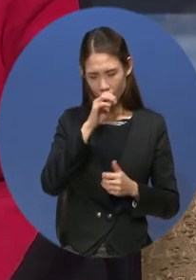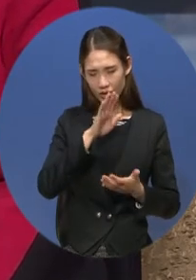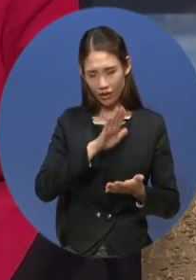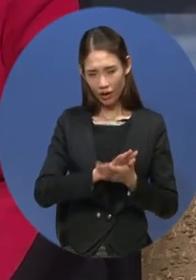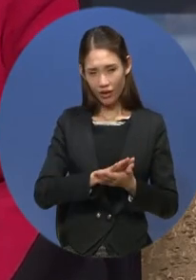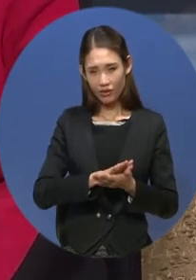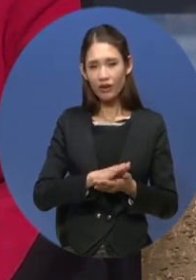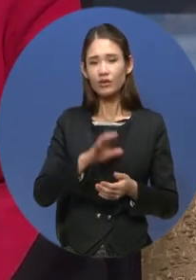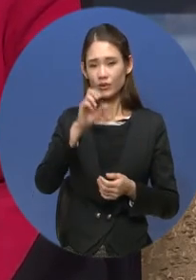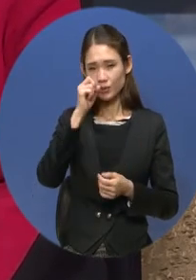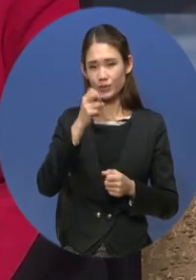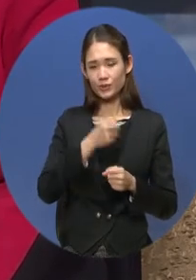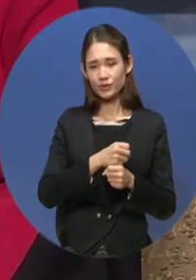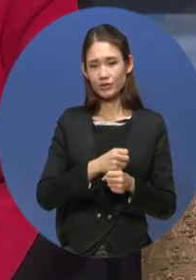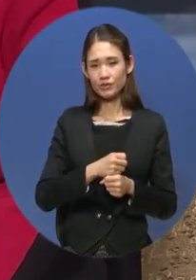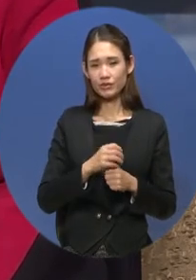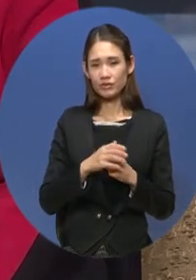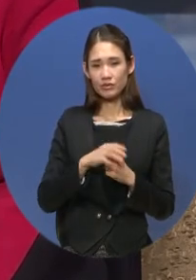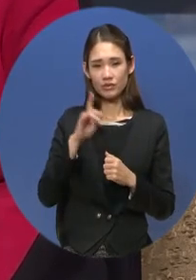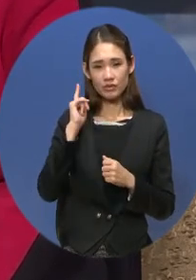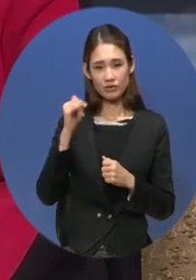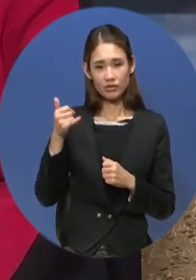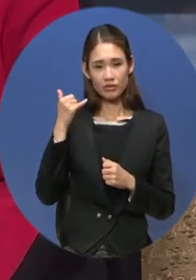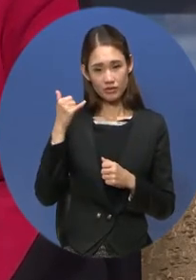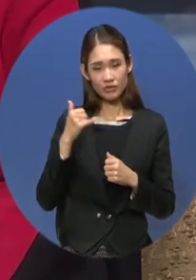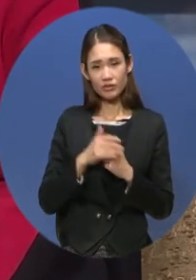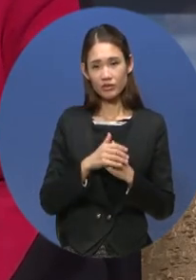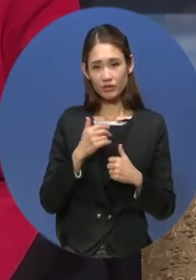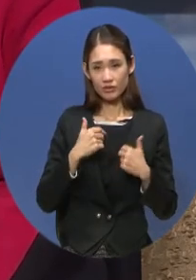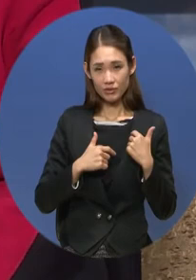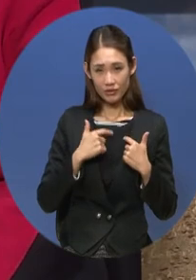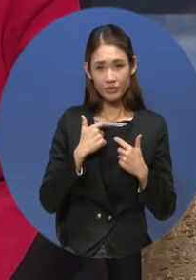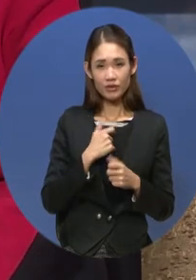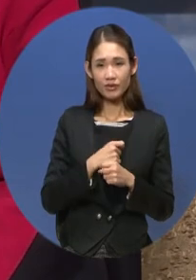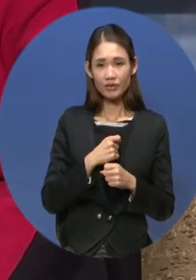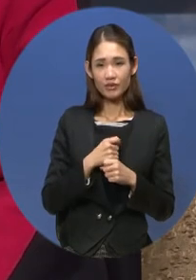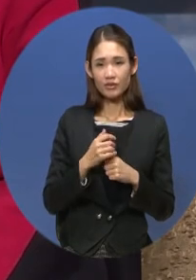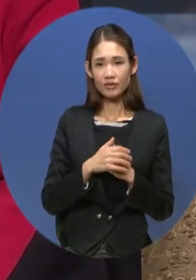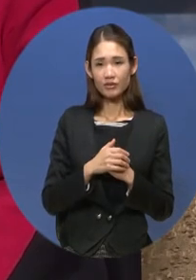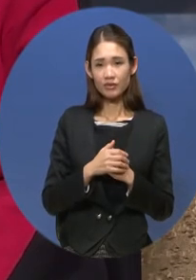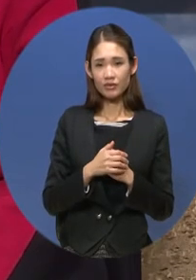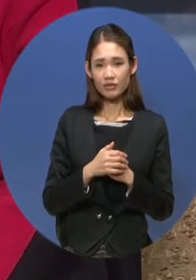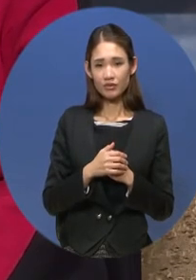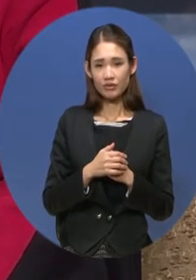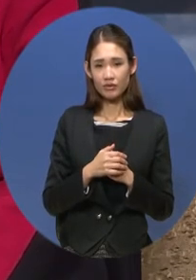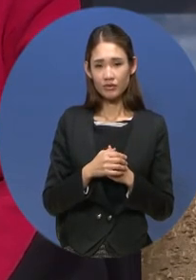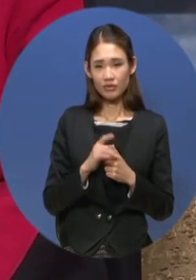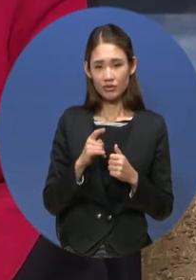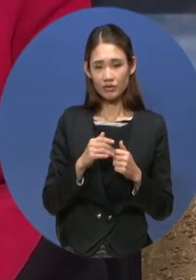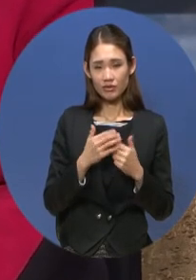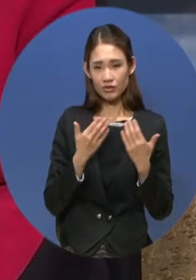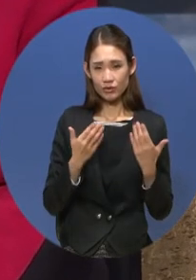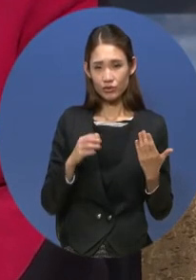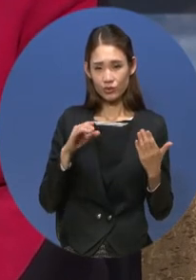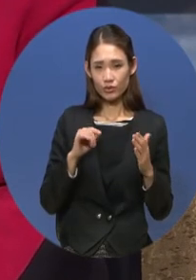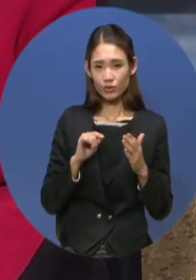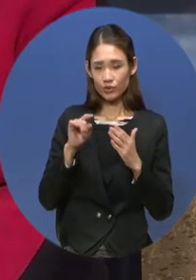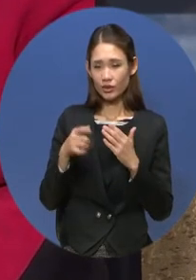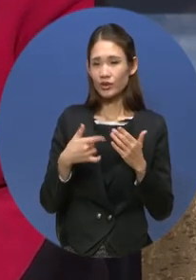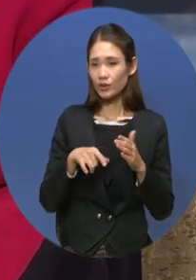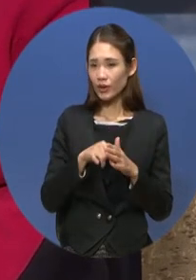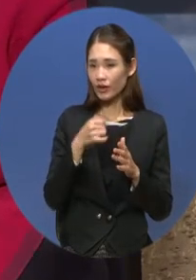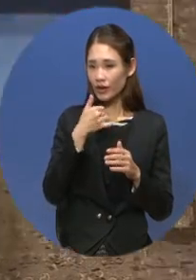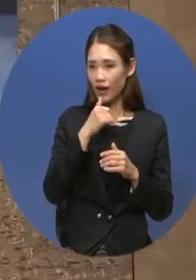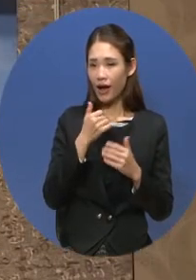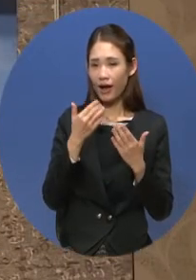조례네요. 그렇습니다. 그러면 그 매일 전화 오시는 분께서 굉장히 기뻐하셨겠어요. 네, 아니 그분도 그래서 이제 제가 쉼터로 들어갈